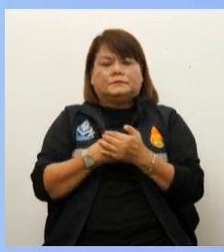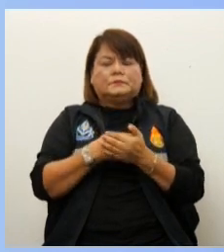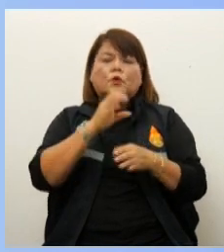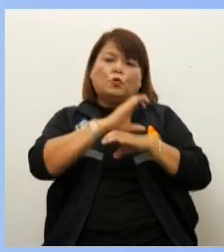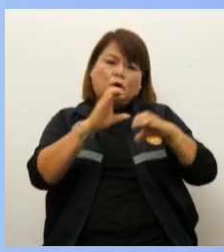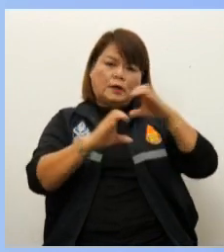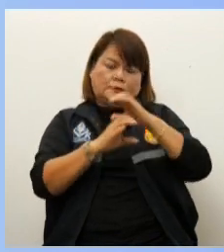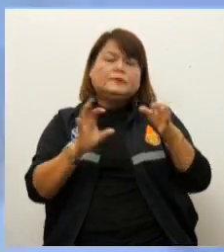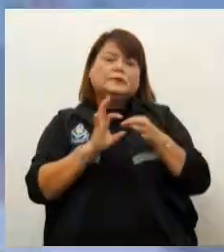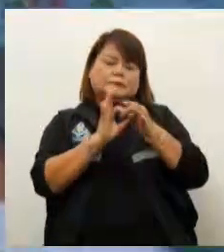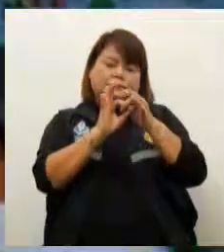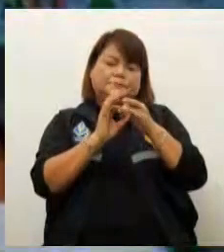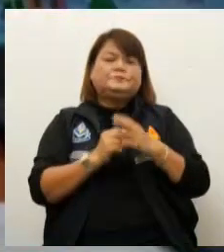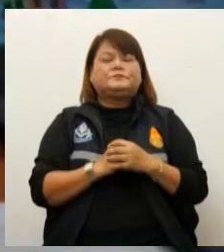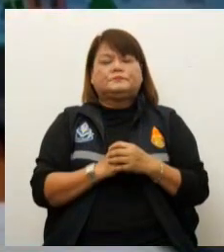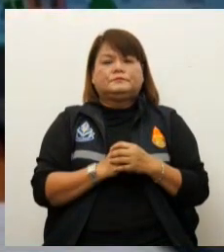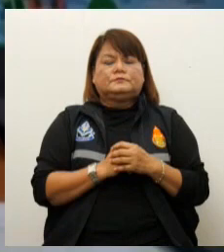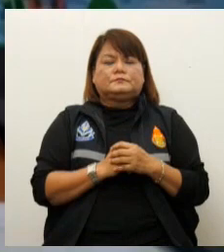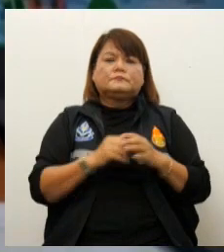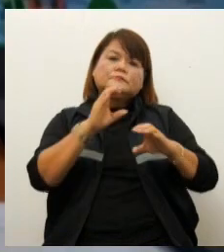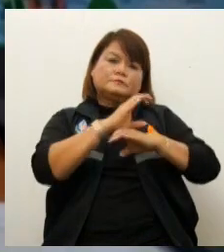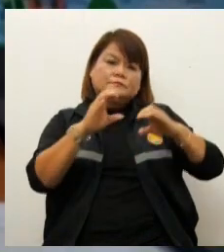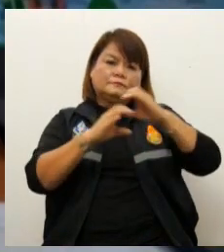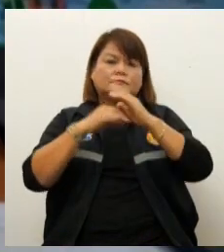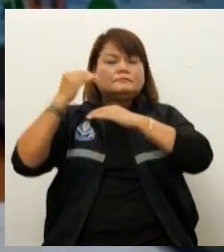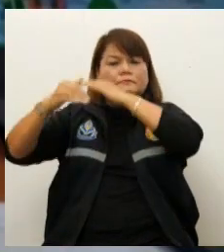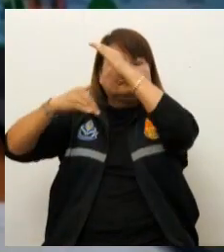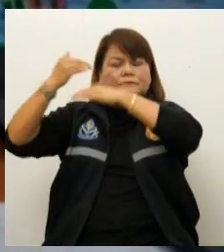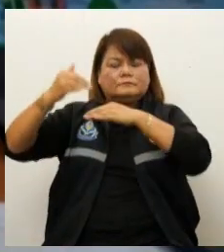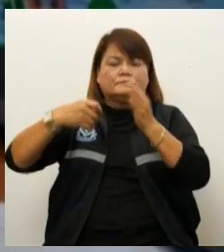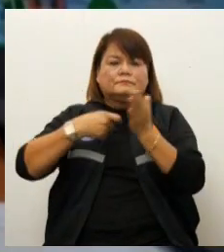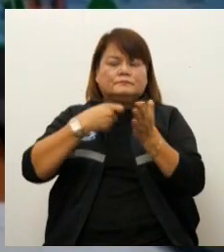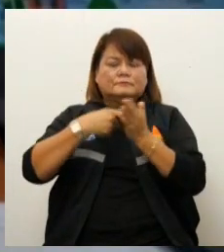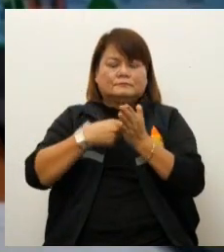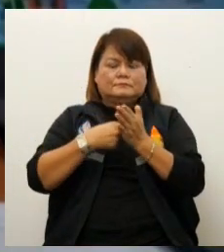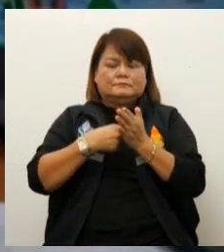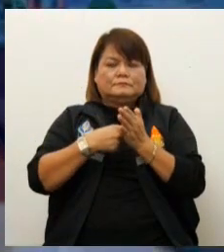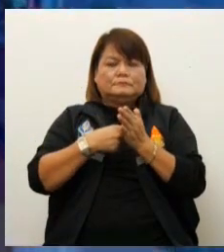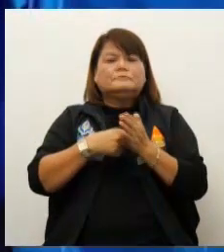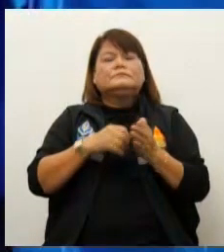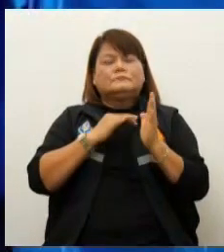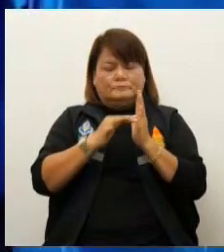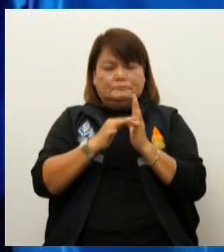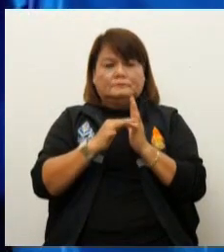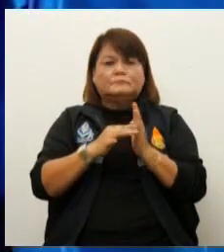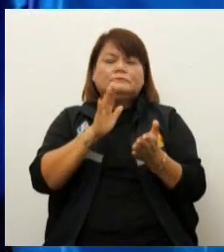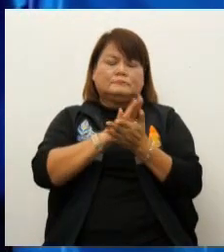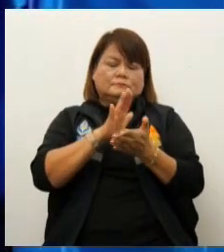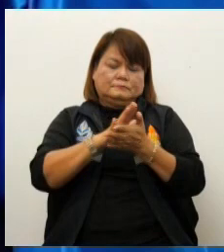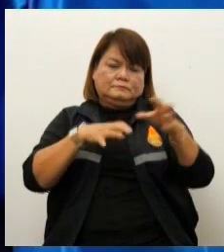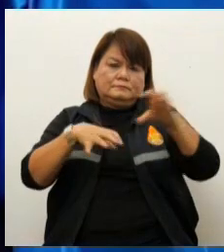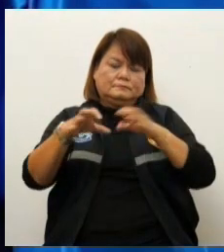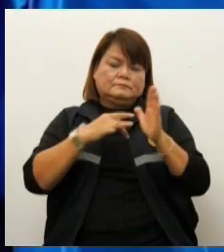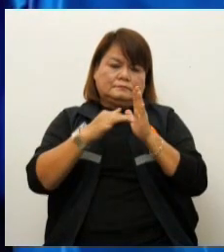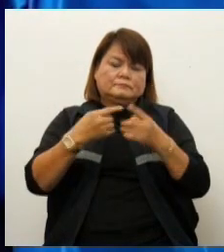องได้แก่โครงการพัฒนาระบบประกันคุณภาพการศึกษาโรงเรียนจัดการศึกษาสอดค